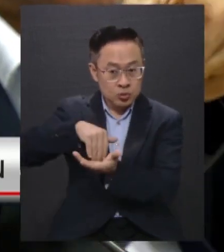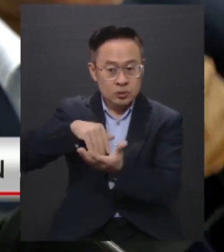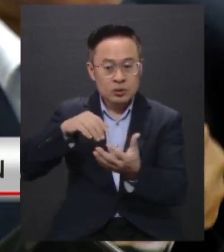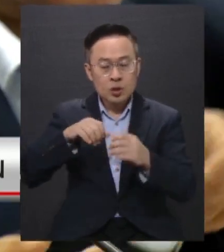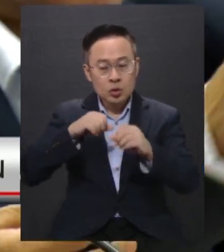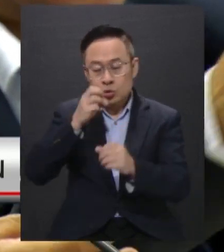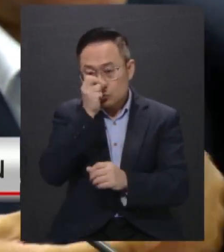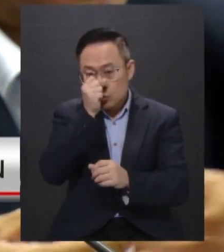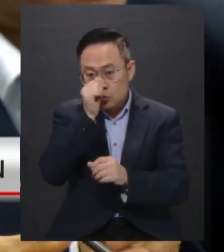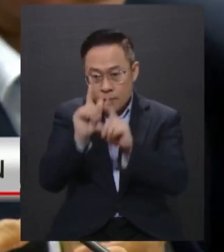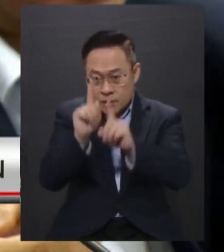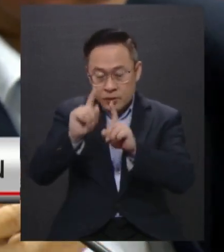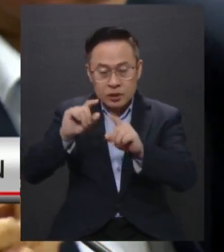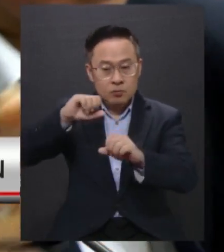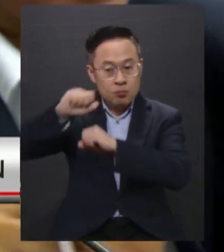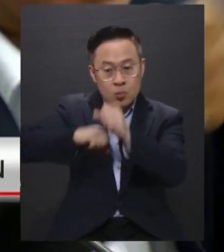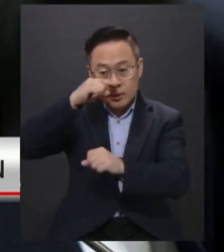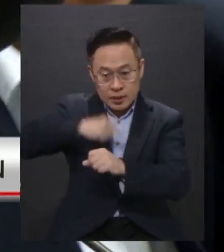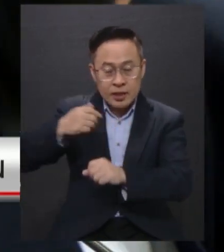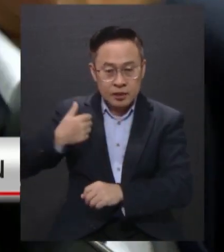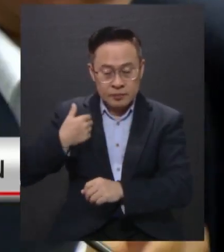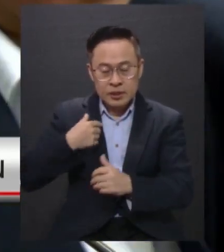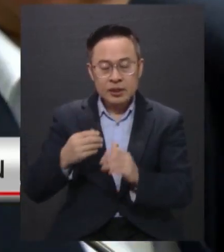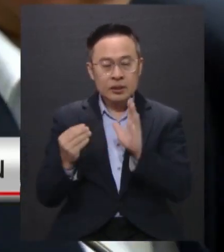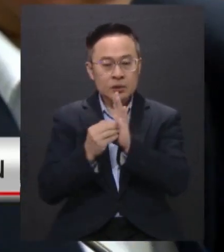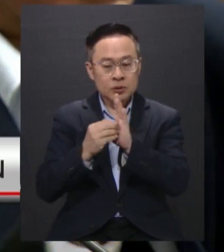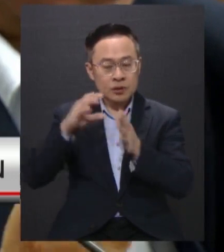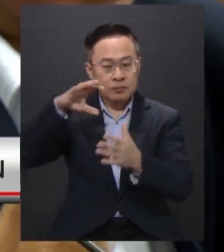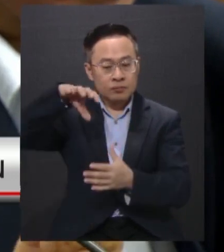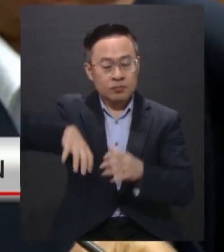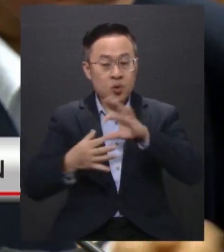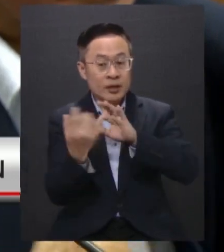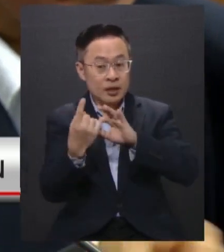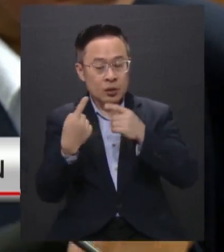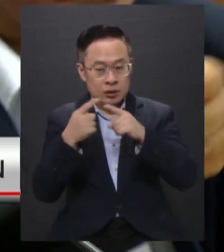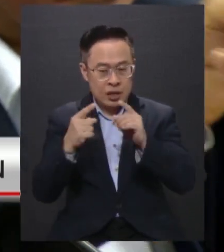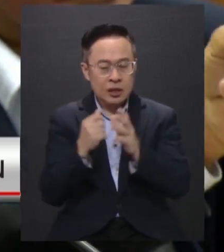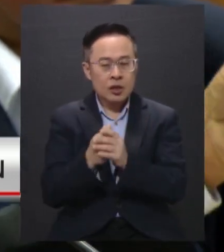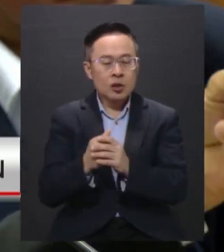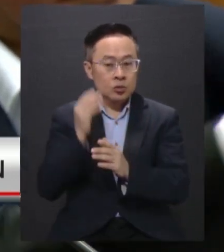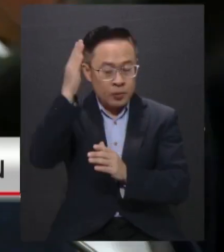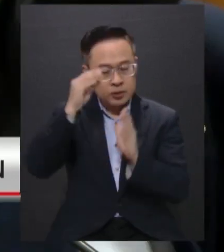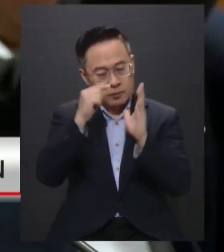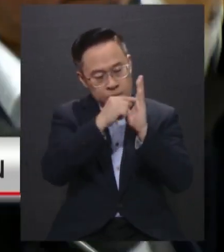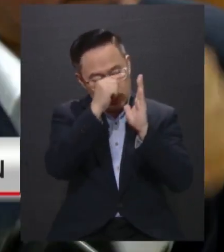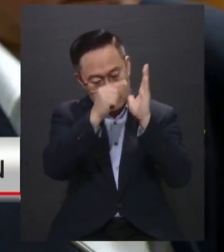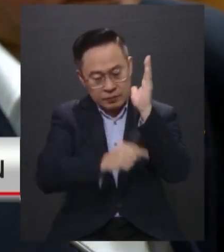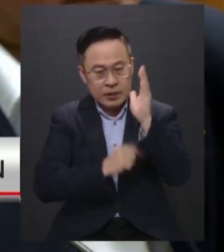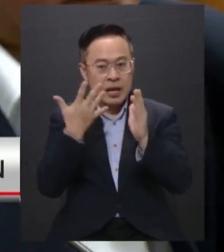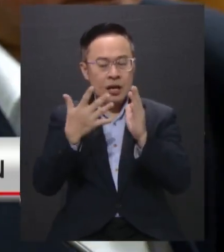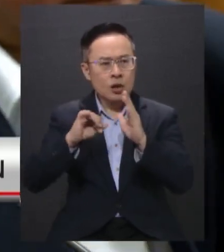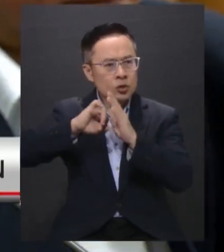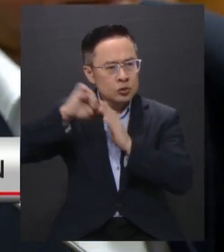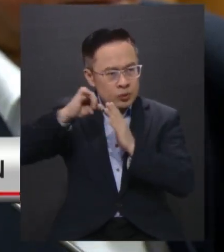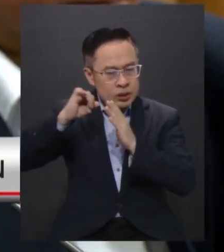5ที่ด้วยกันประกอบด้วยชลบุรีสุพรรณบุรีสงขลาโคราชและเชียงใหม่ค่ะซึ่งทั้งหมดนี้